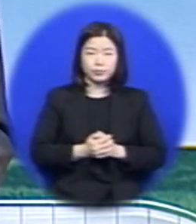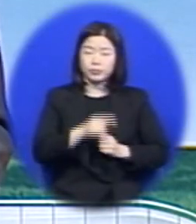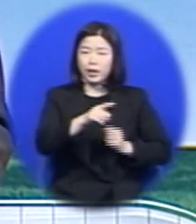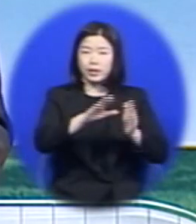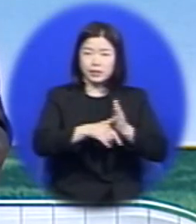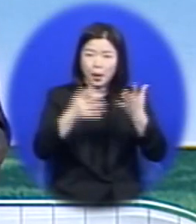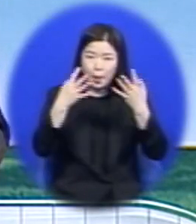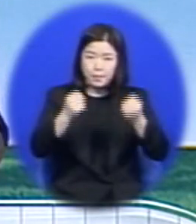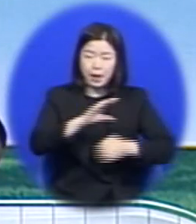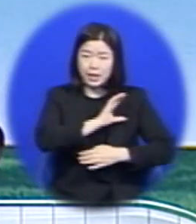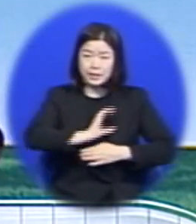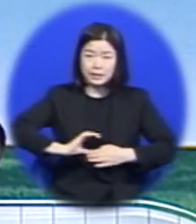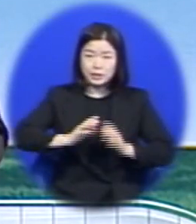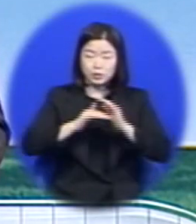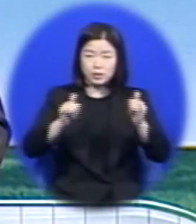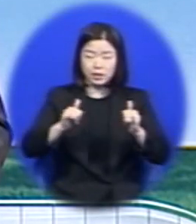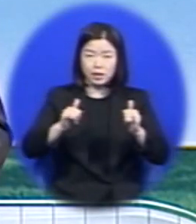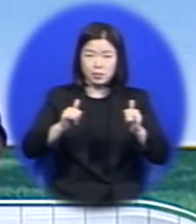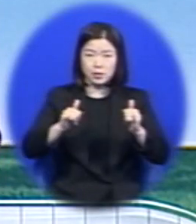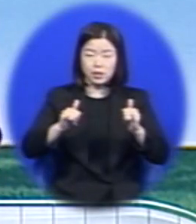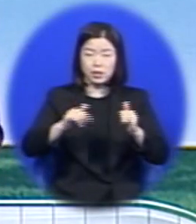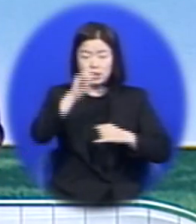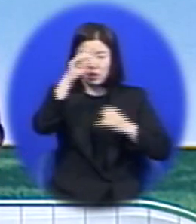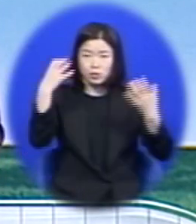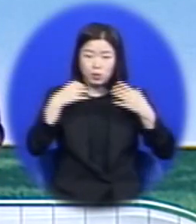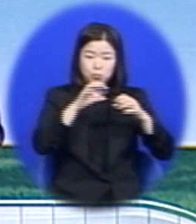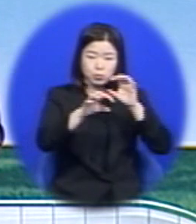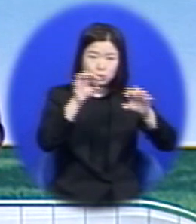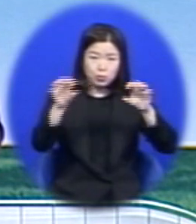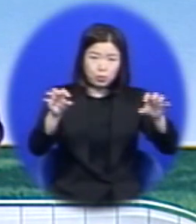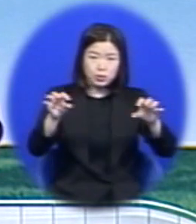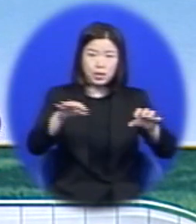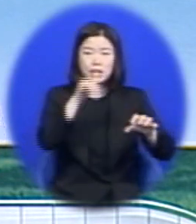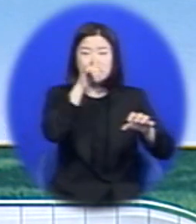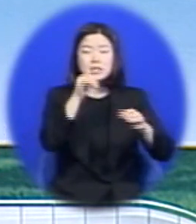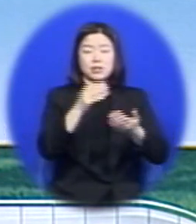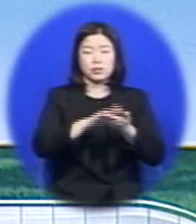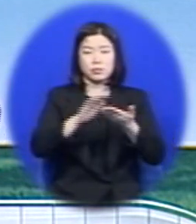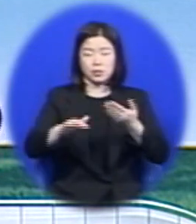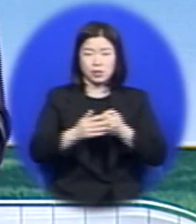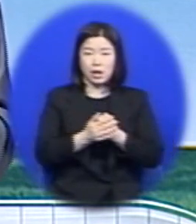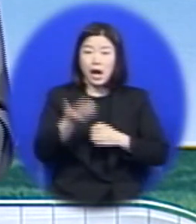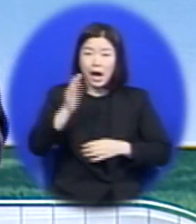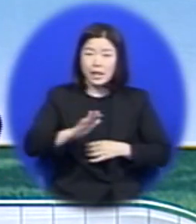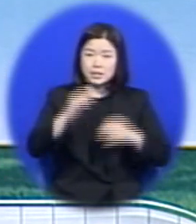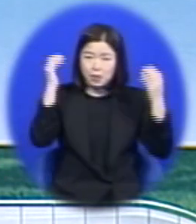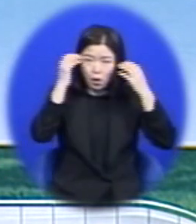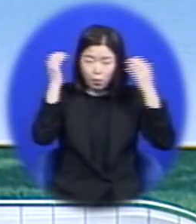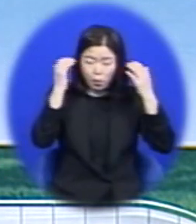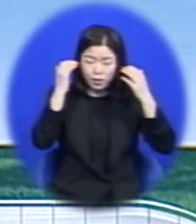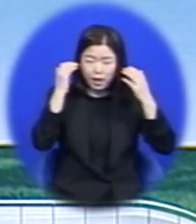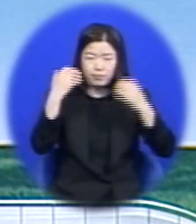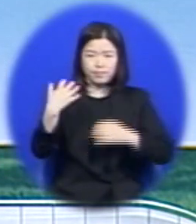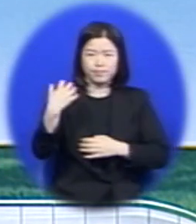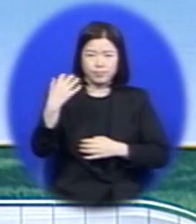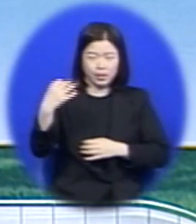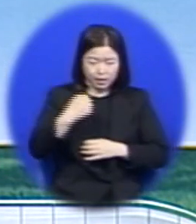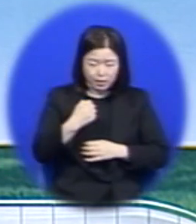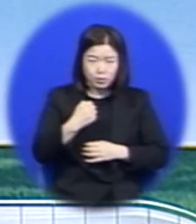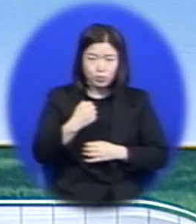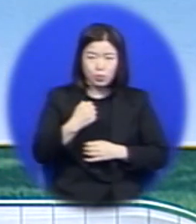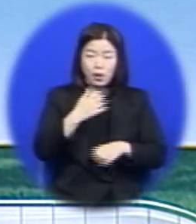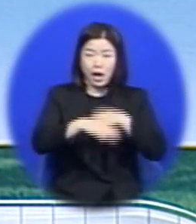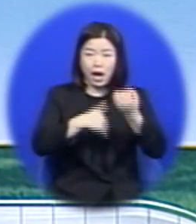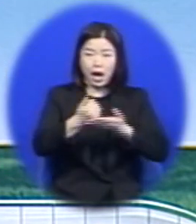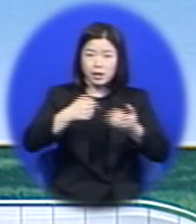그때 많은 그리스도인들이 정부 요직 곳곳에 있었습니다. 그렇지만 고난을 감수하고도 하나님의 뜻대로